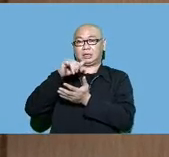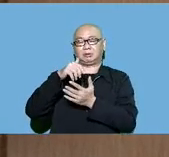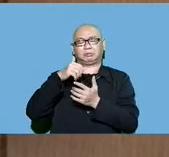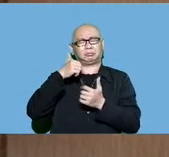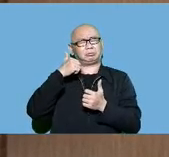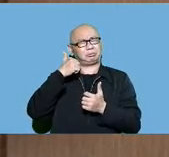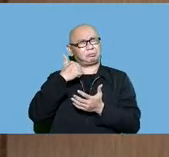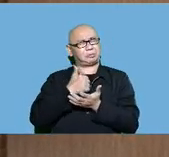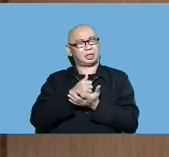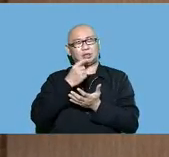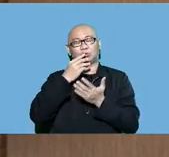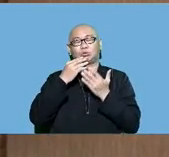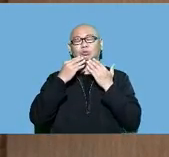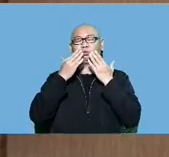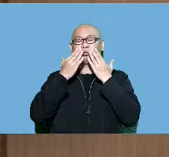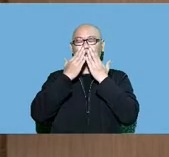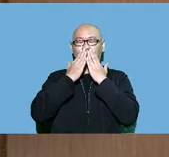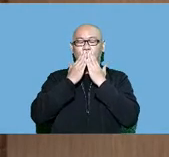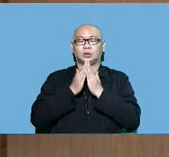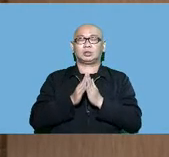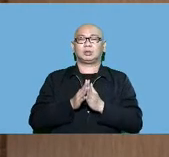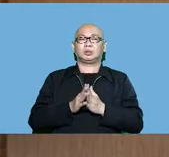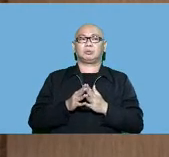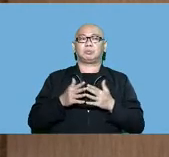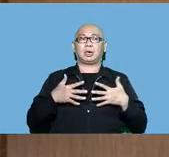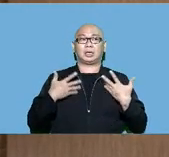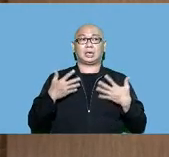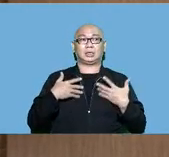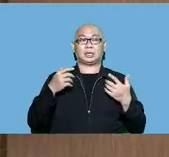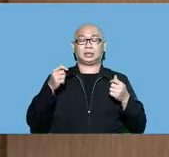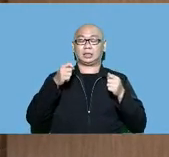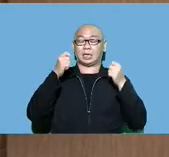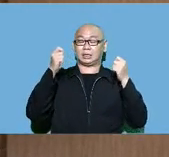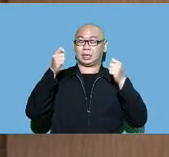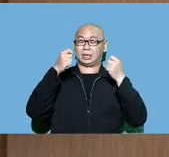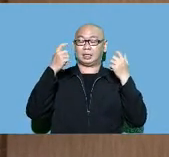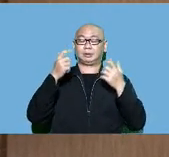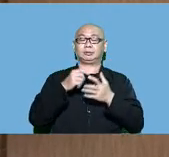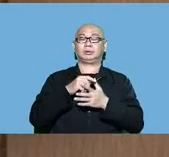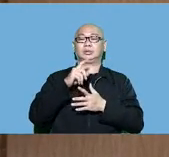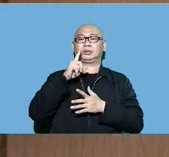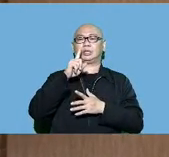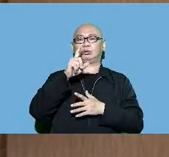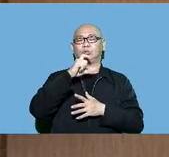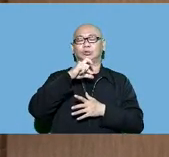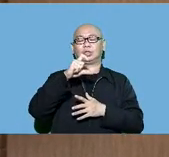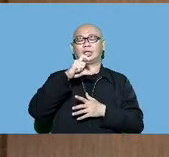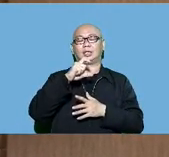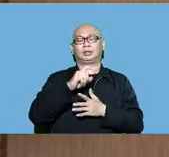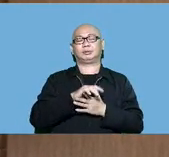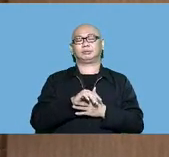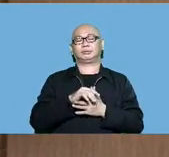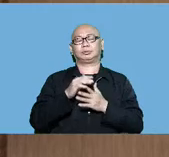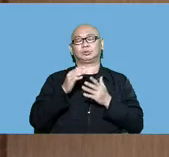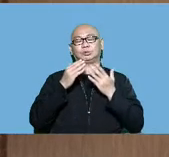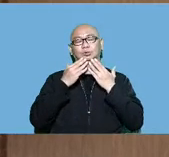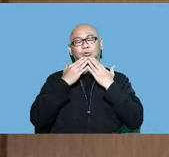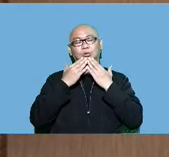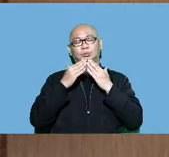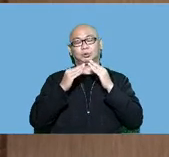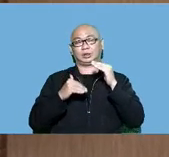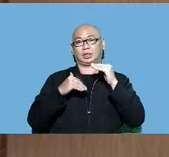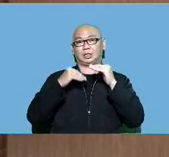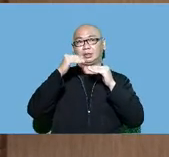disyukuri, dibanggakan dan dirayakan. Dan salah satu cara terbaik mensyukuri adalah dengan